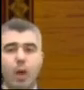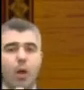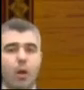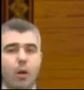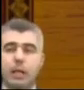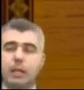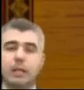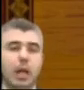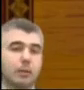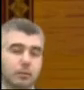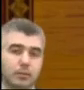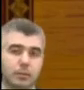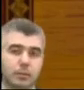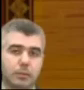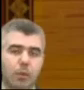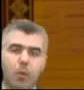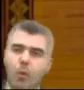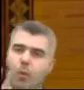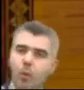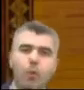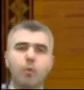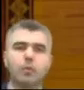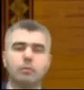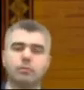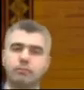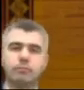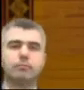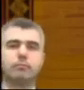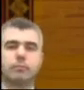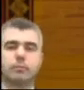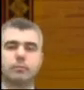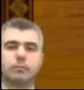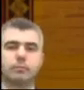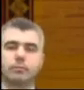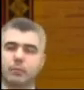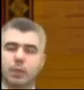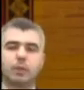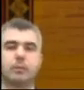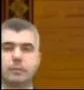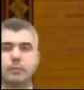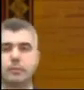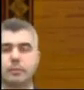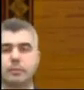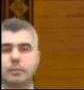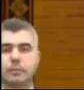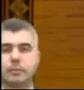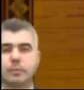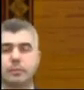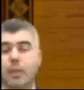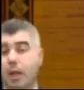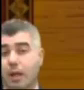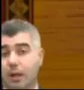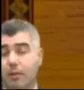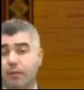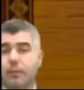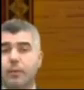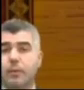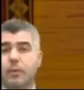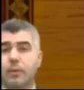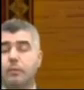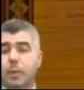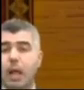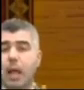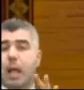آمالهم بالأمن والسلام، وأن يستطيع جميع النازحين العودة بأمان إلى منازلهم. الأيام.